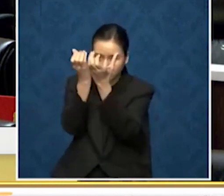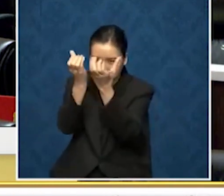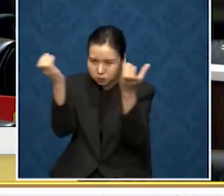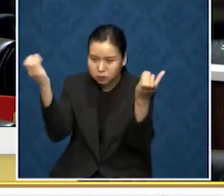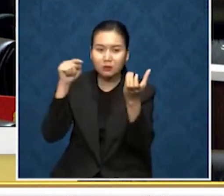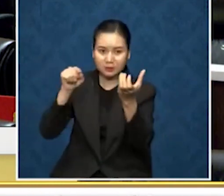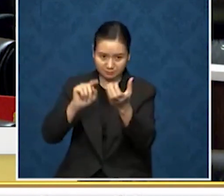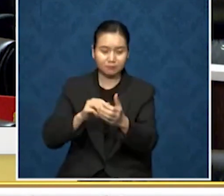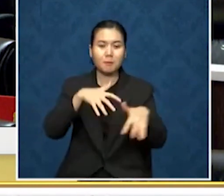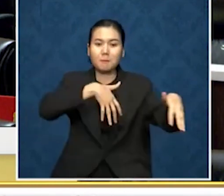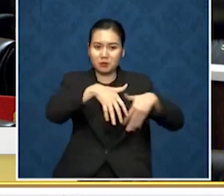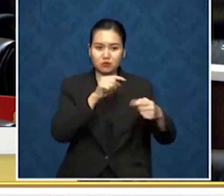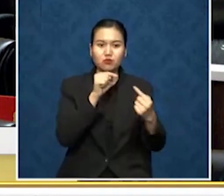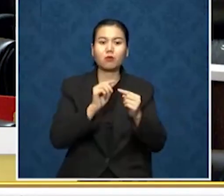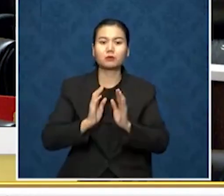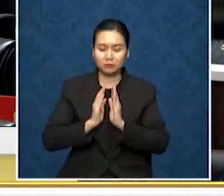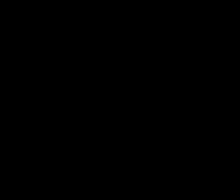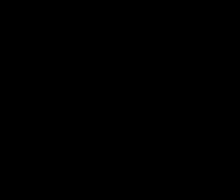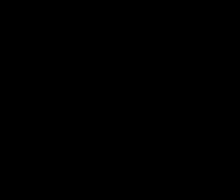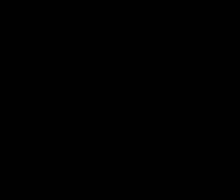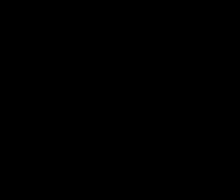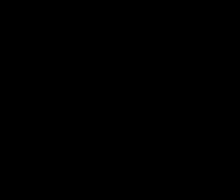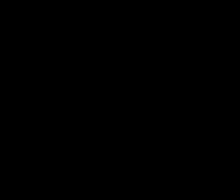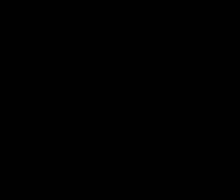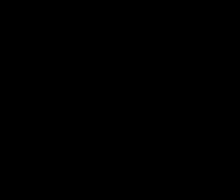ประชาชนเสียทีขอบคุณครับท่านประธาน